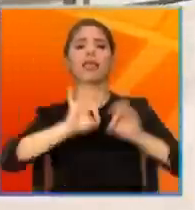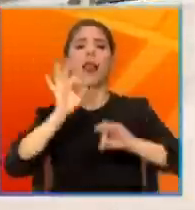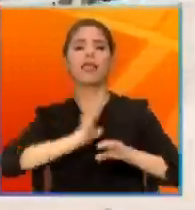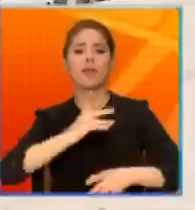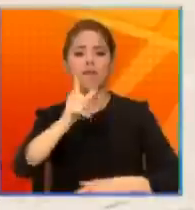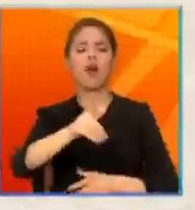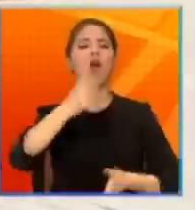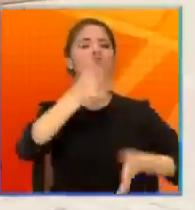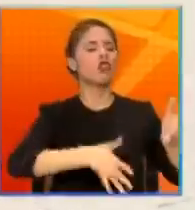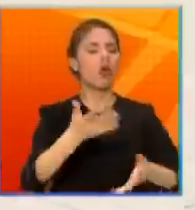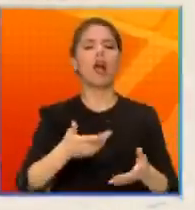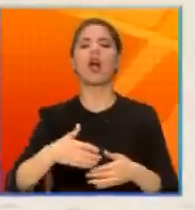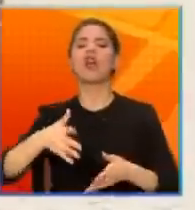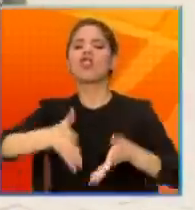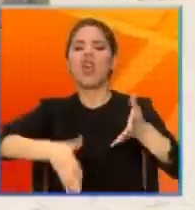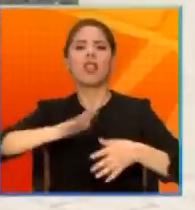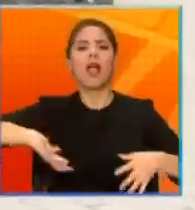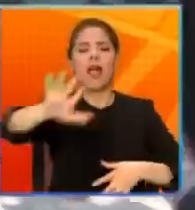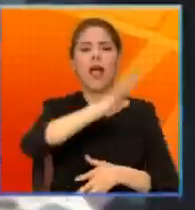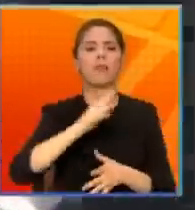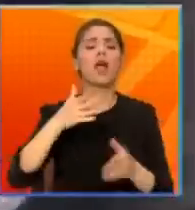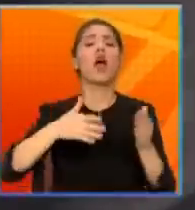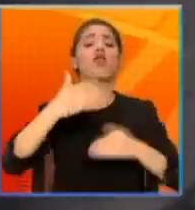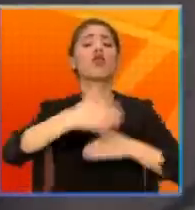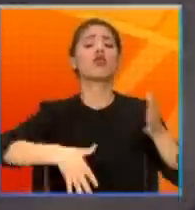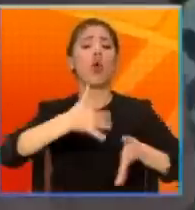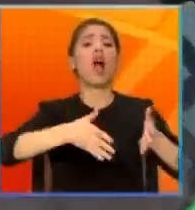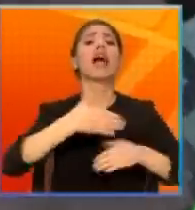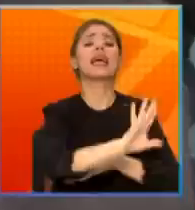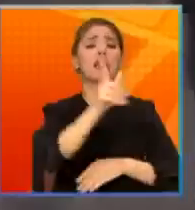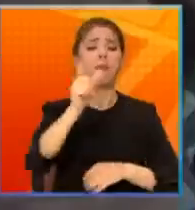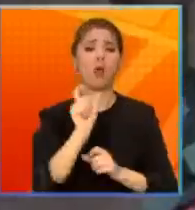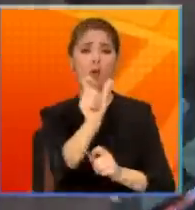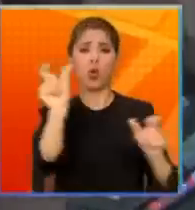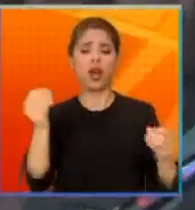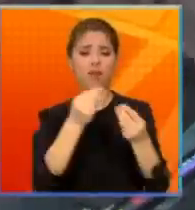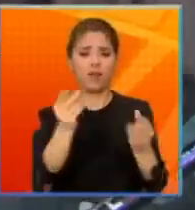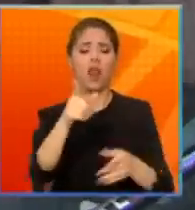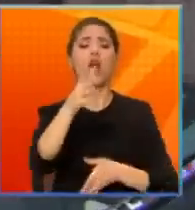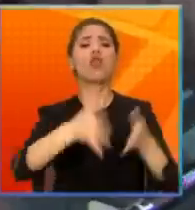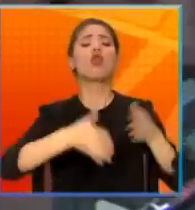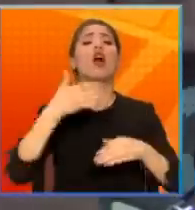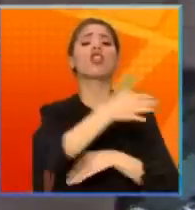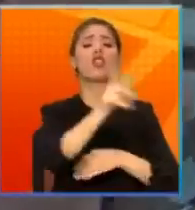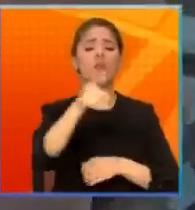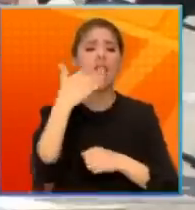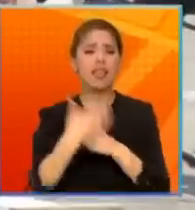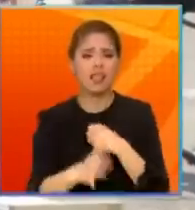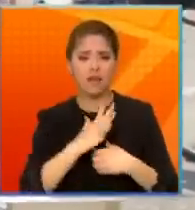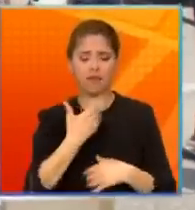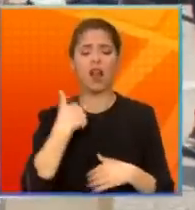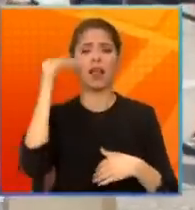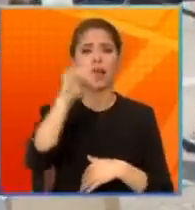sokak, cadde cadde, sokağa çıkmayın uyarısı yinelendi. 65 yaş üstü vatandaşlarımızın sokağa çıkma yasağı var, biliyorsunuz. Biz de kontrollü amaçlı